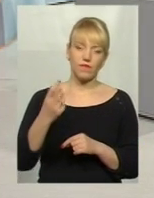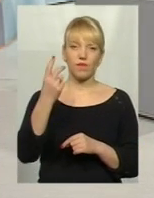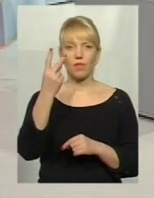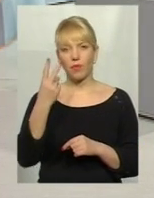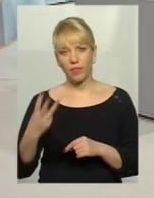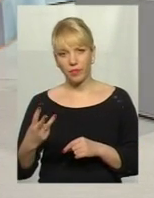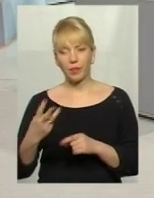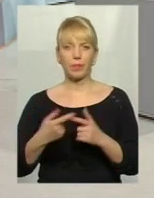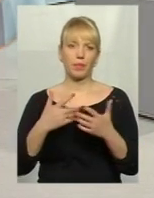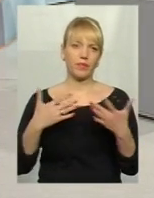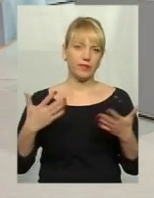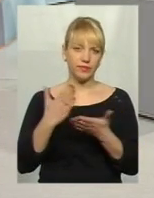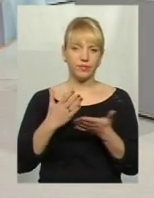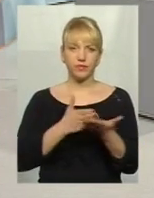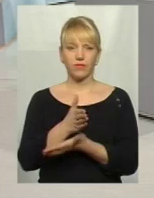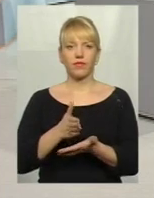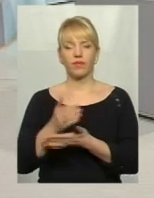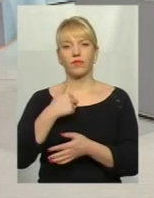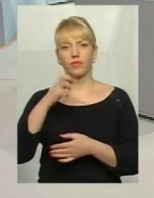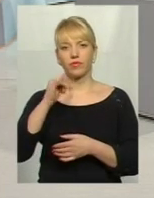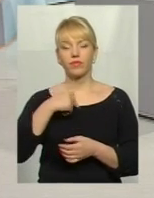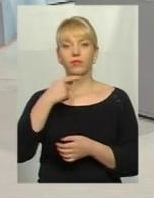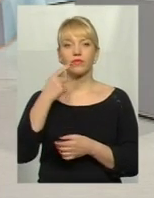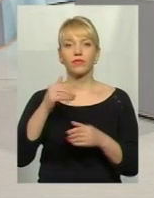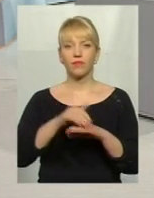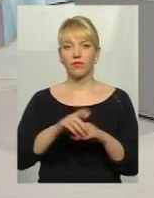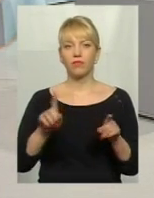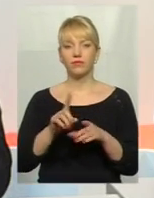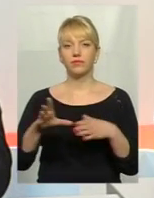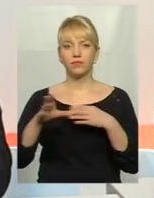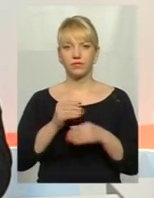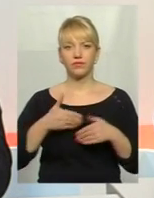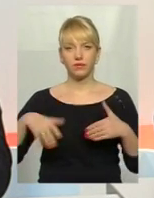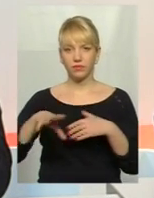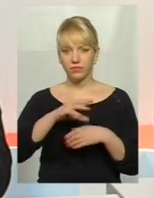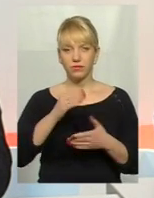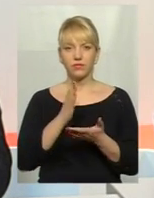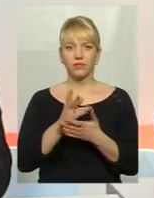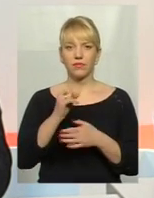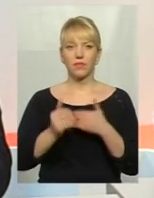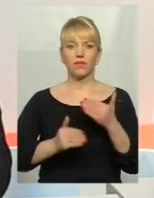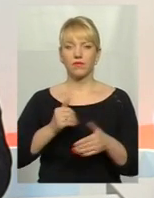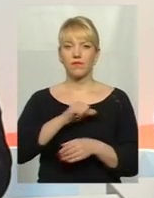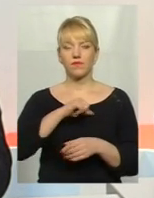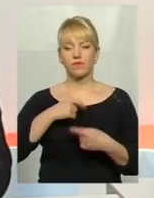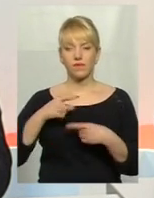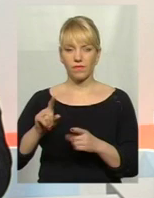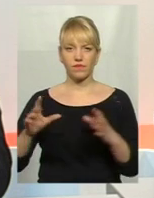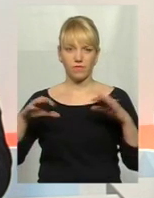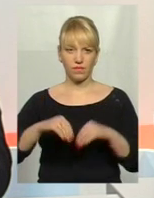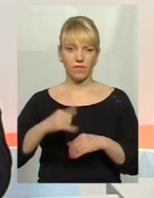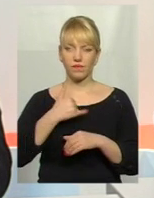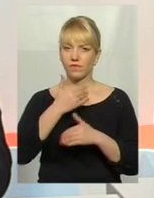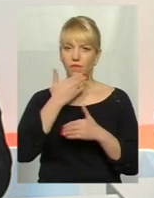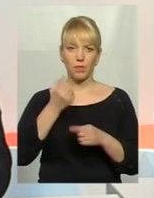насправді, різні варіанти. Я хотів би підкреслити той факт, що ми з вами всі разом перебуваємо на етапі добровільного об'єднання. Тобто, у нас